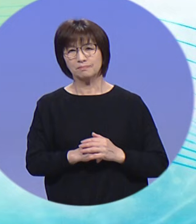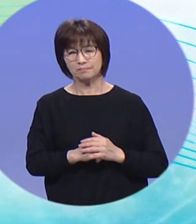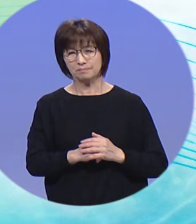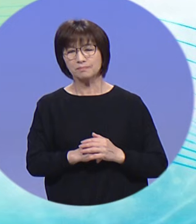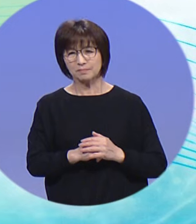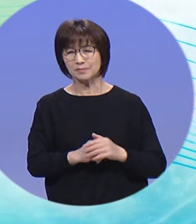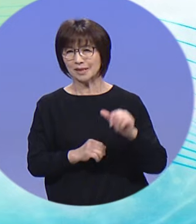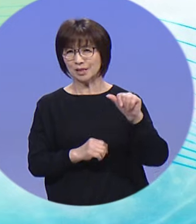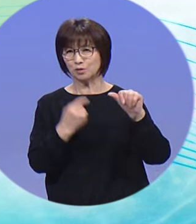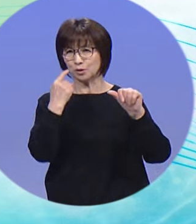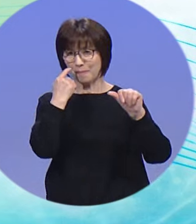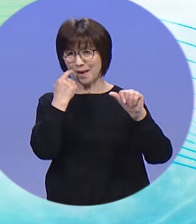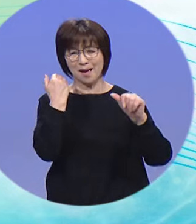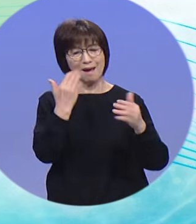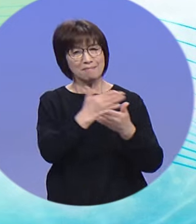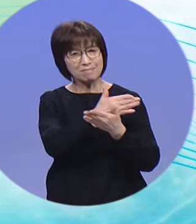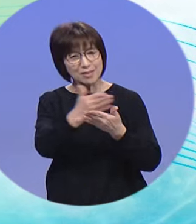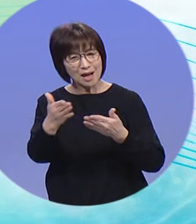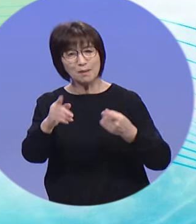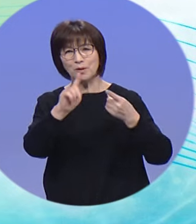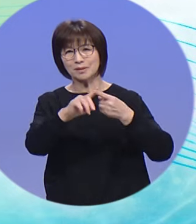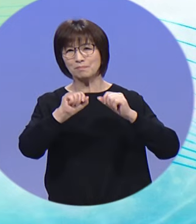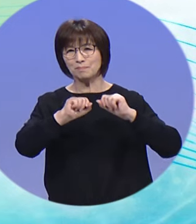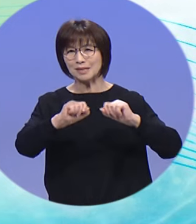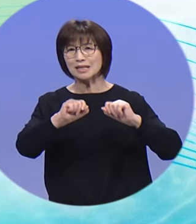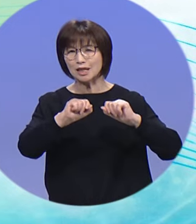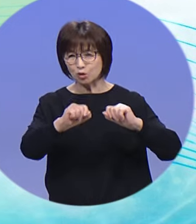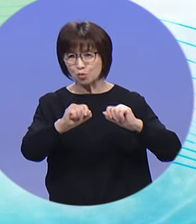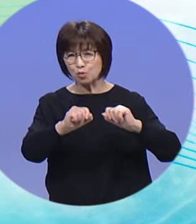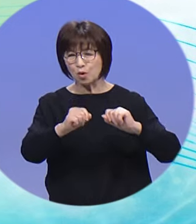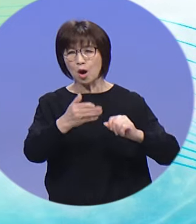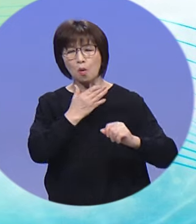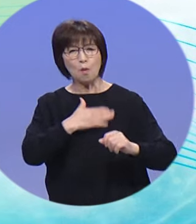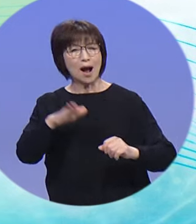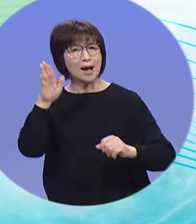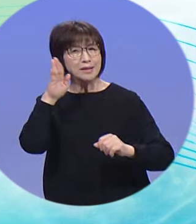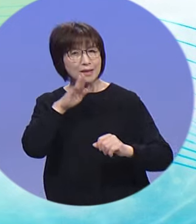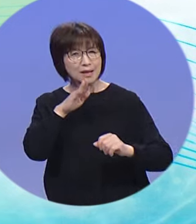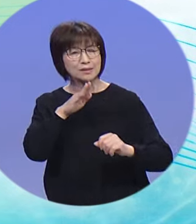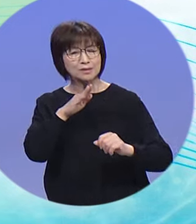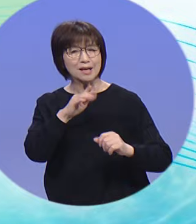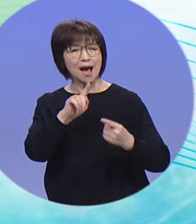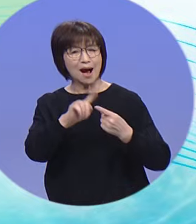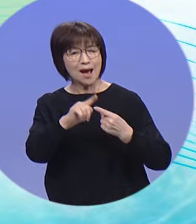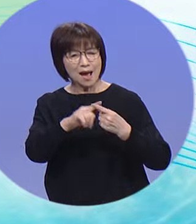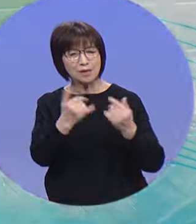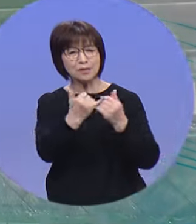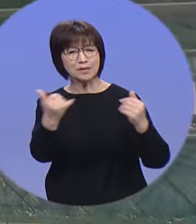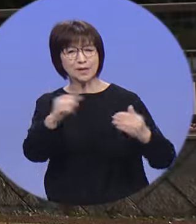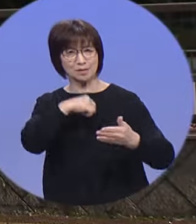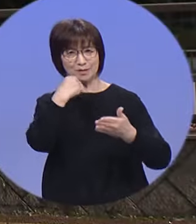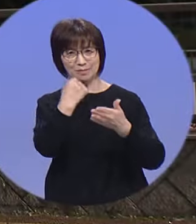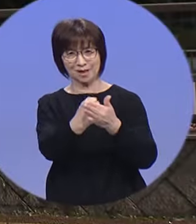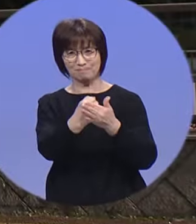5つ目は、誰もがその人らしく生きる分かり合える社会の実現です。